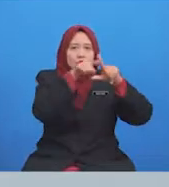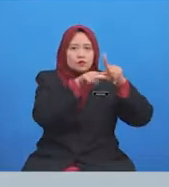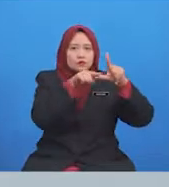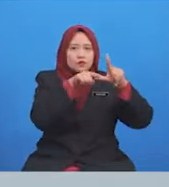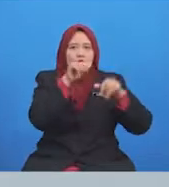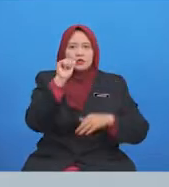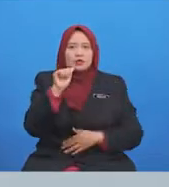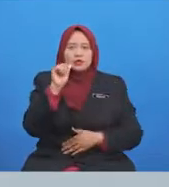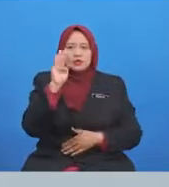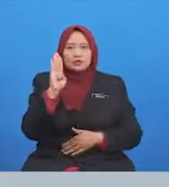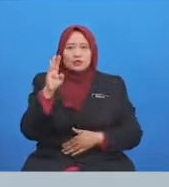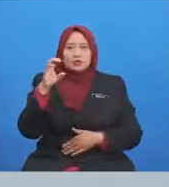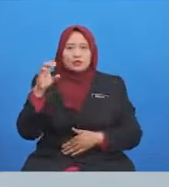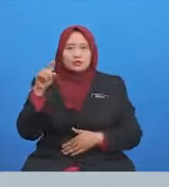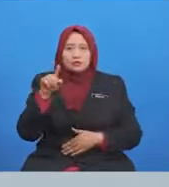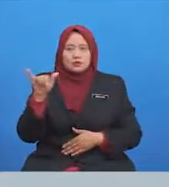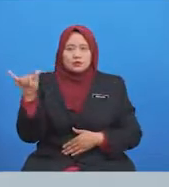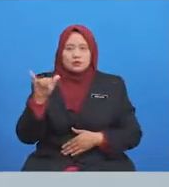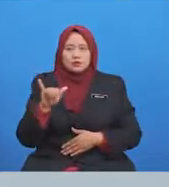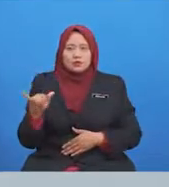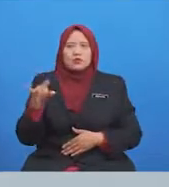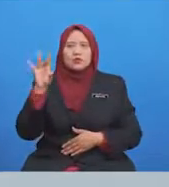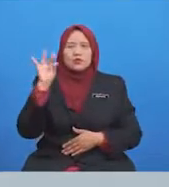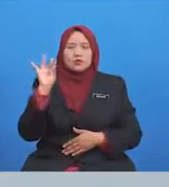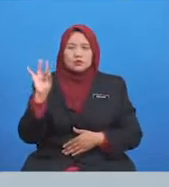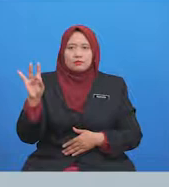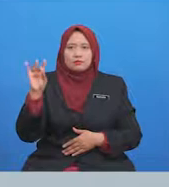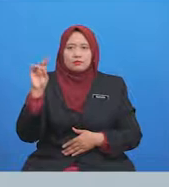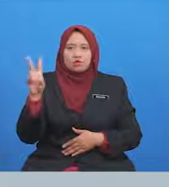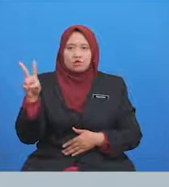Sudut ABC bersamaan dengan